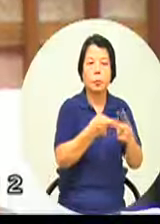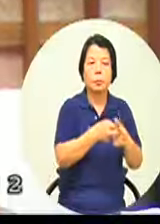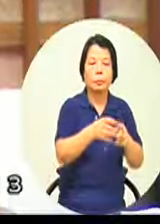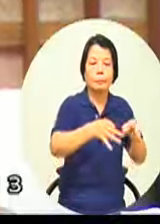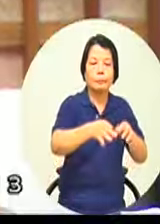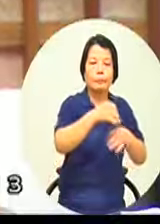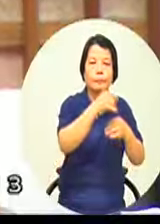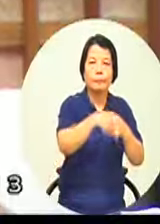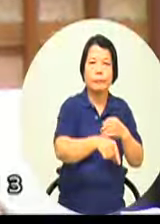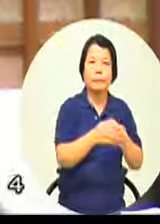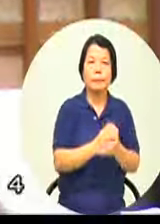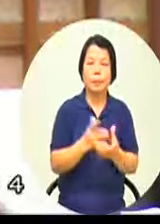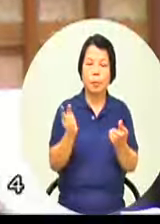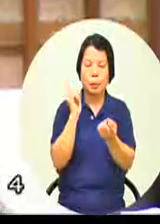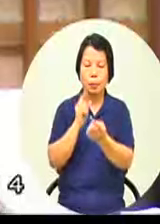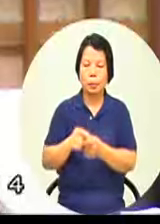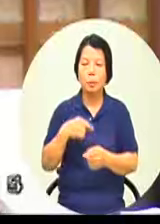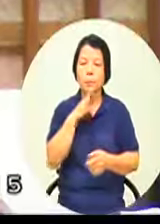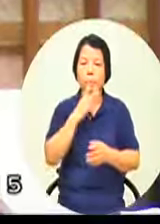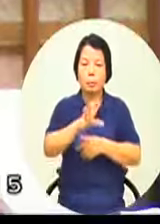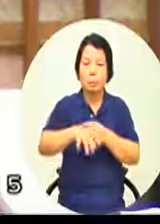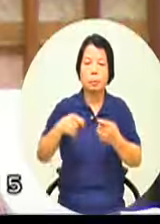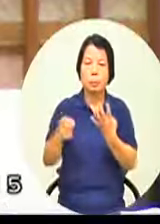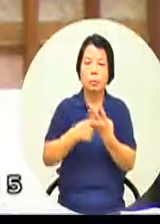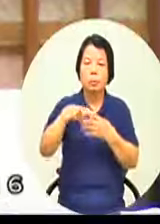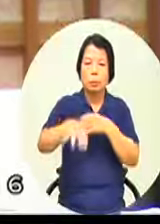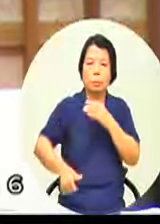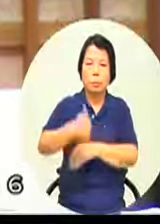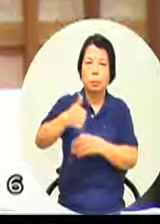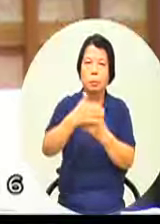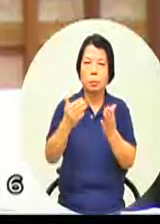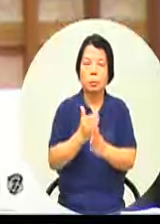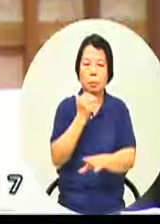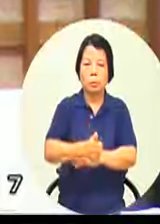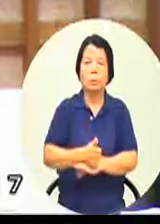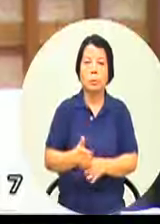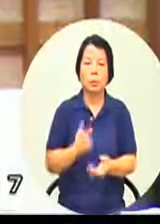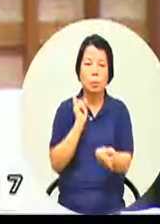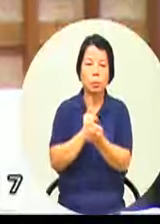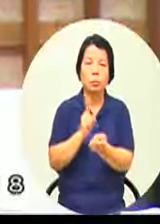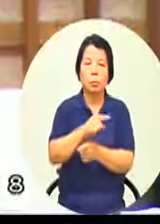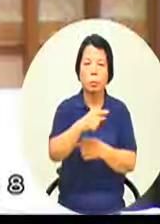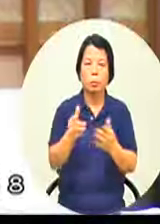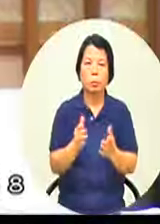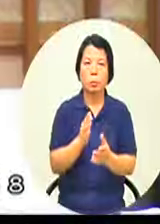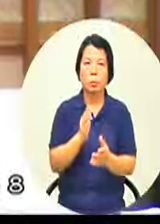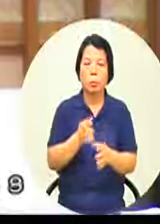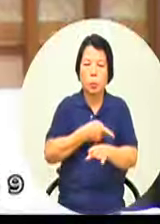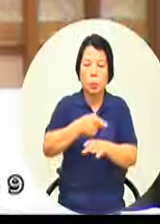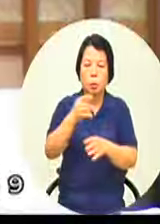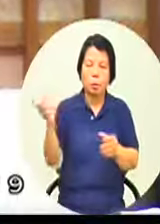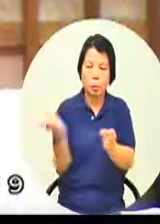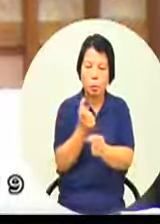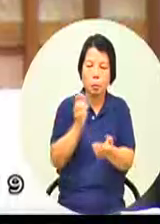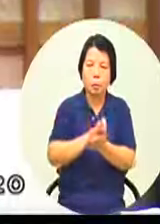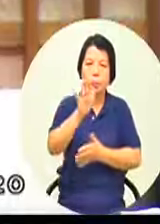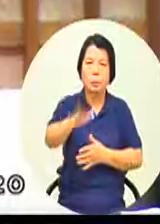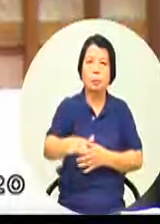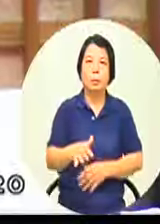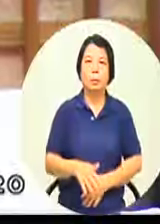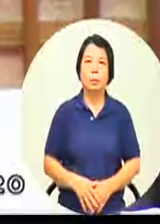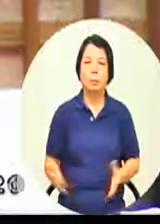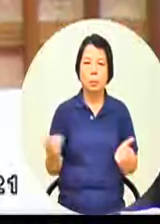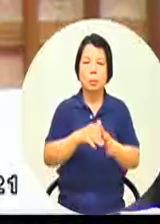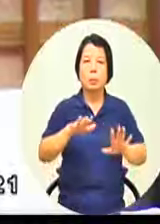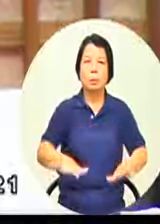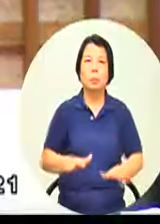天你身为一个高雄市的农业局局长，你对于整个的这个自从台风过后已经到现